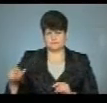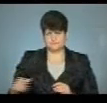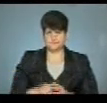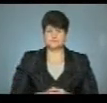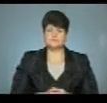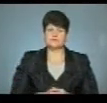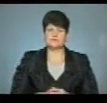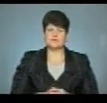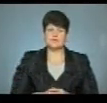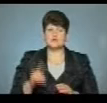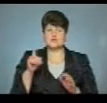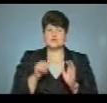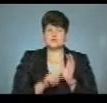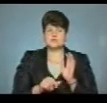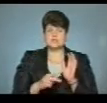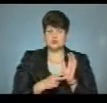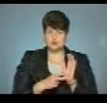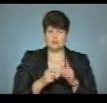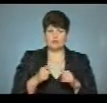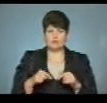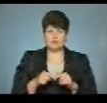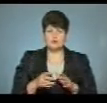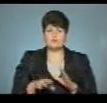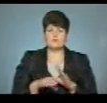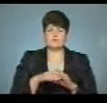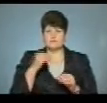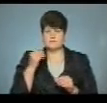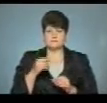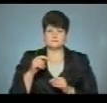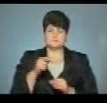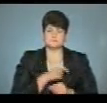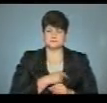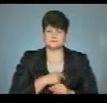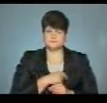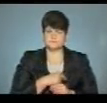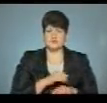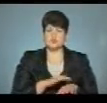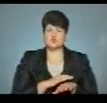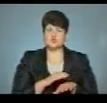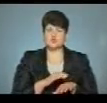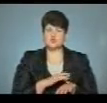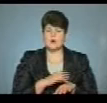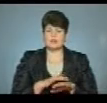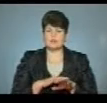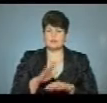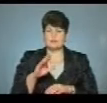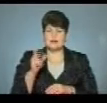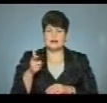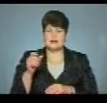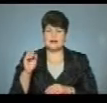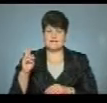у 167-му окрузі серед мажоритарників обрали кандидата від партії «Слуга народу» Володимира Гевка. Він директор